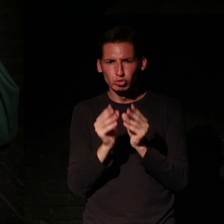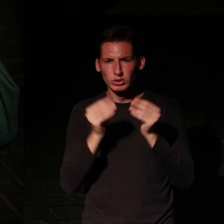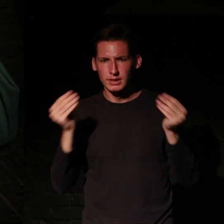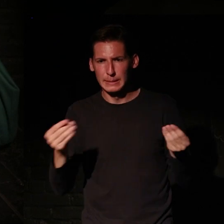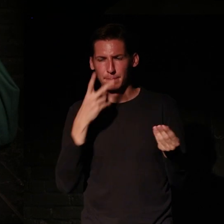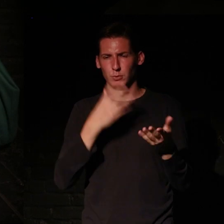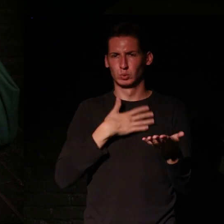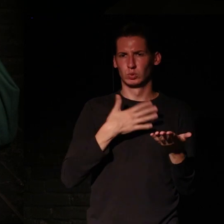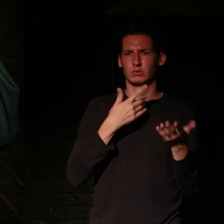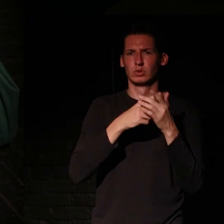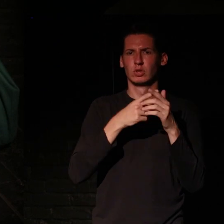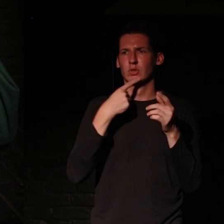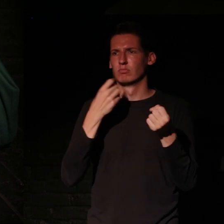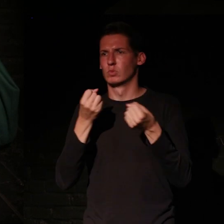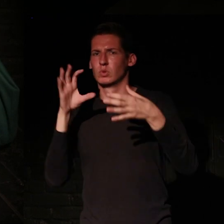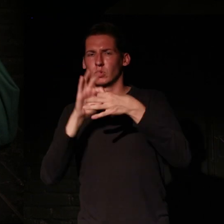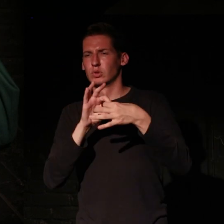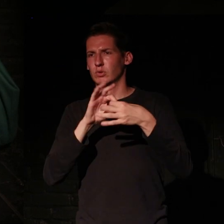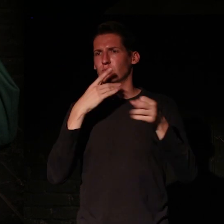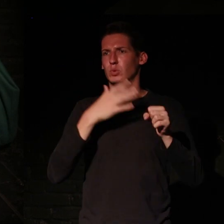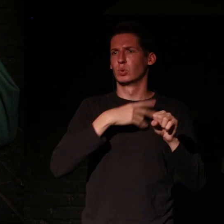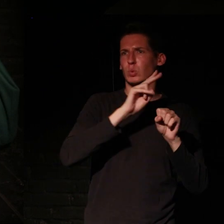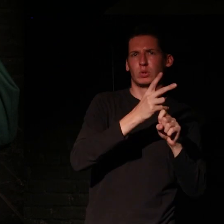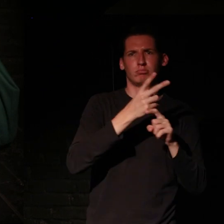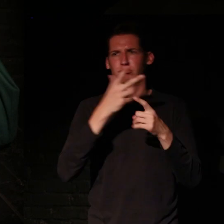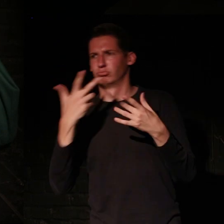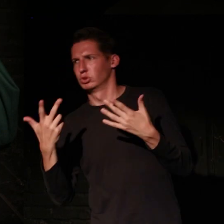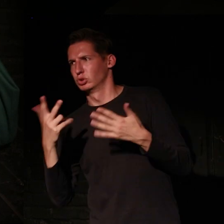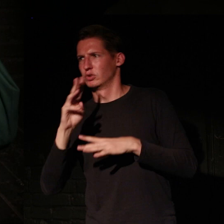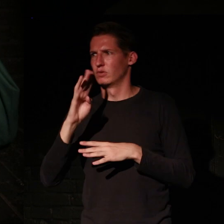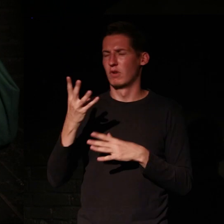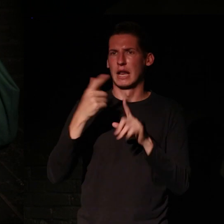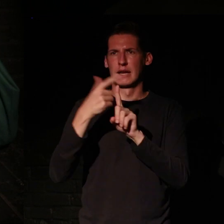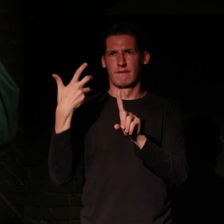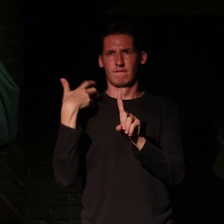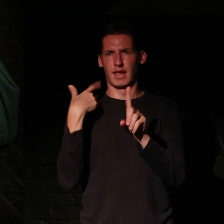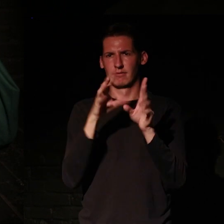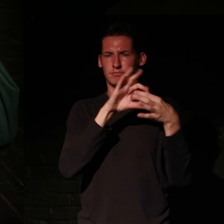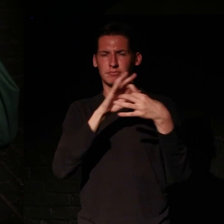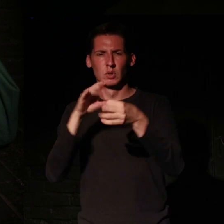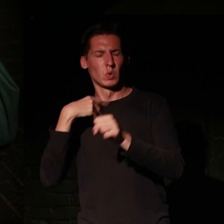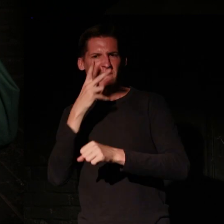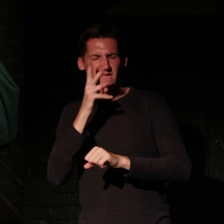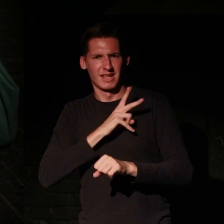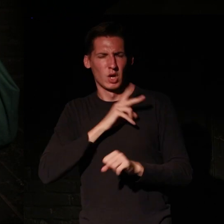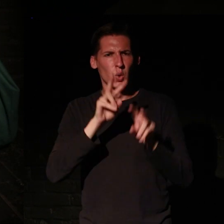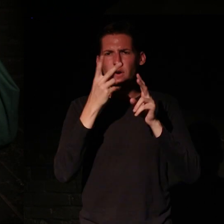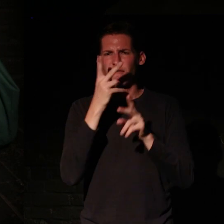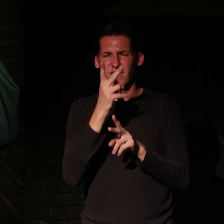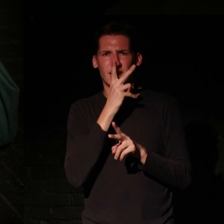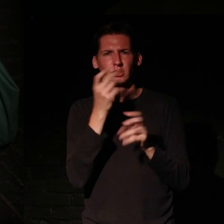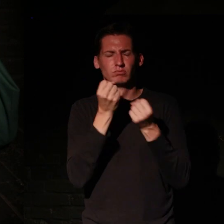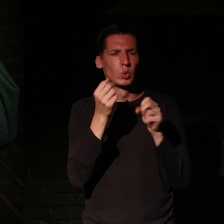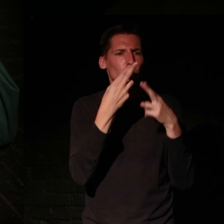za normatywne, powiedzmy w drugim, w trzecim, jeszcze w czwartym wieku, no to zauważymy różnice. I to nie